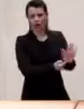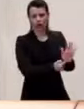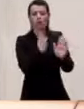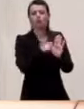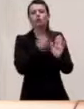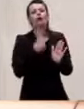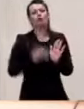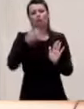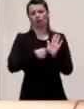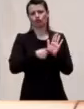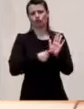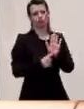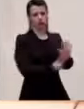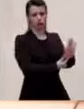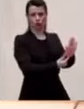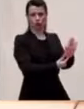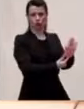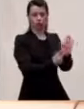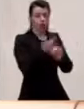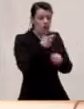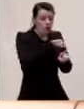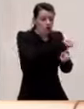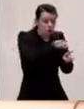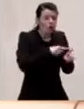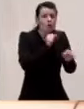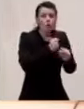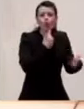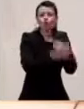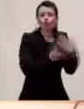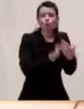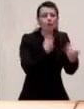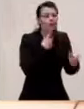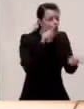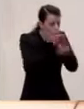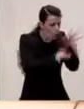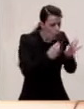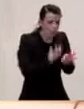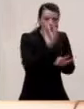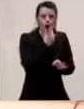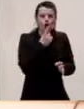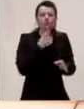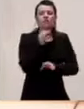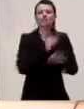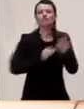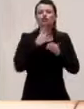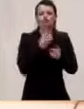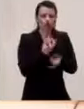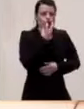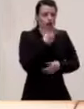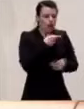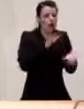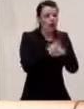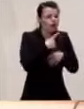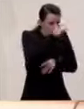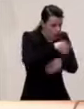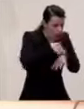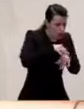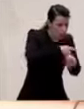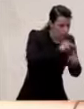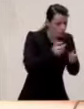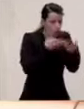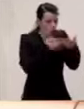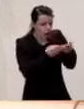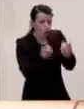precisa rispetto alla possibilità di migliorare le condizioni cliniche del paziente e di aiutarlo magari a superare una fase